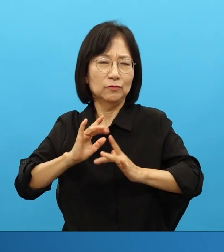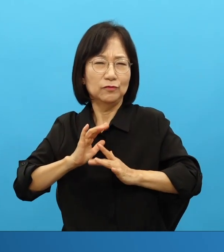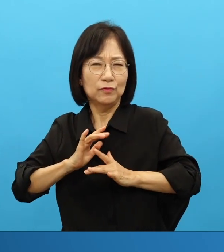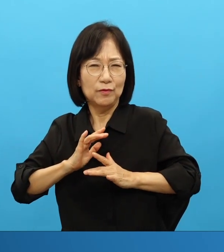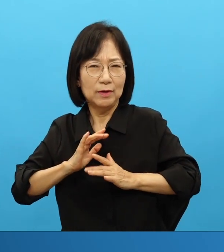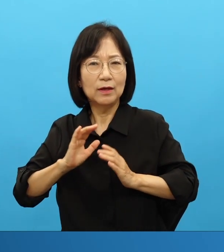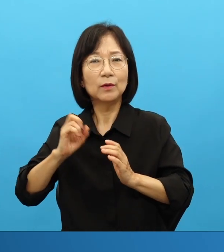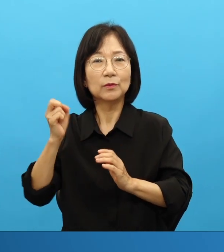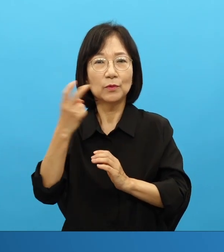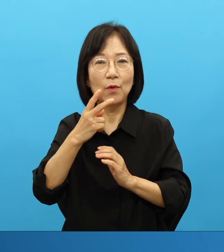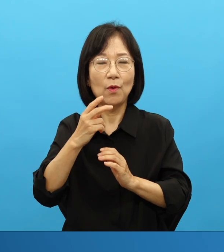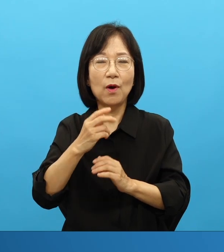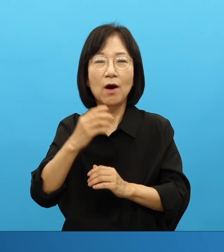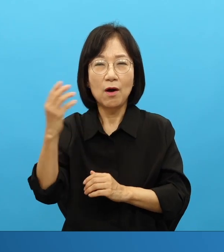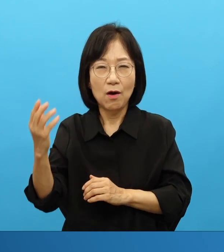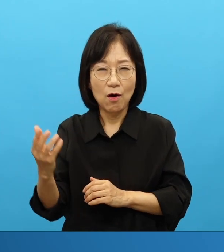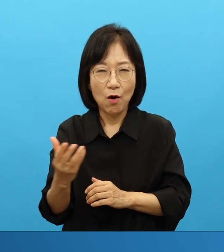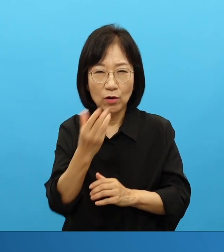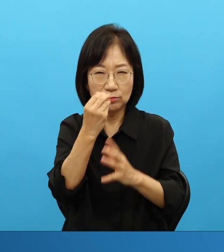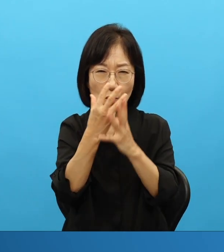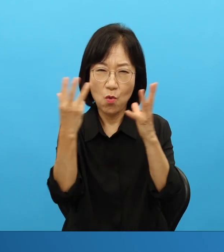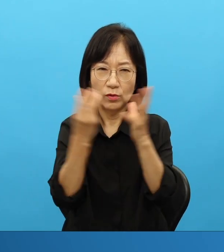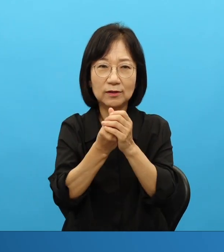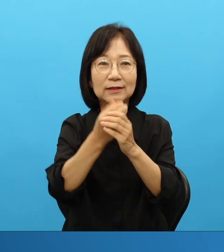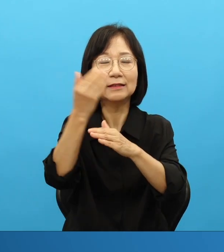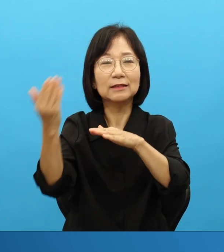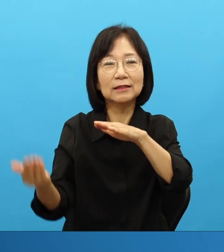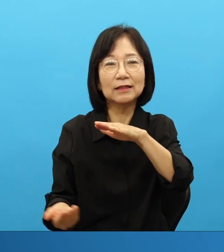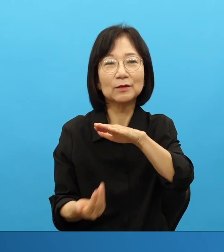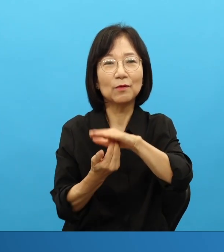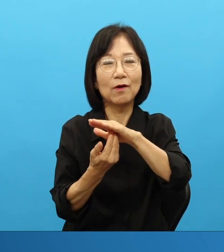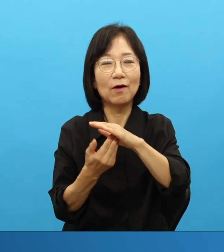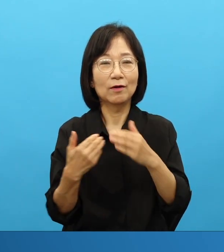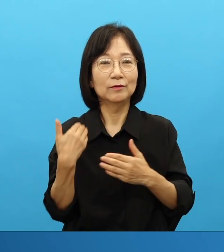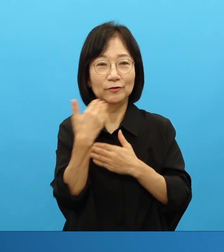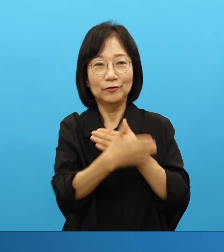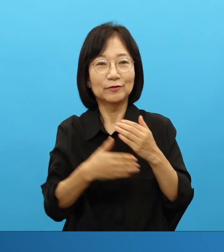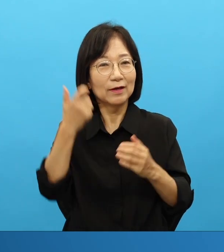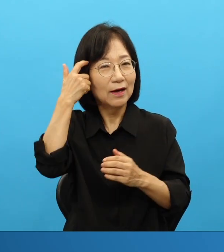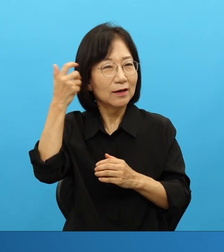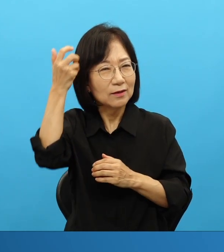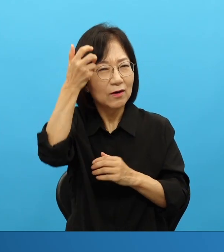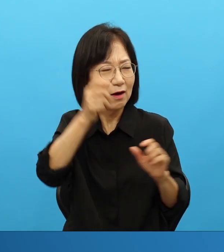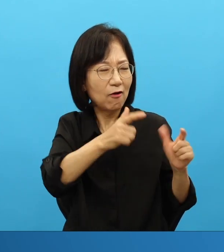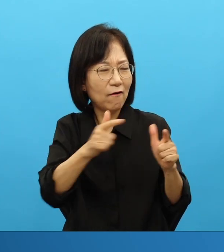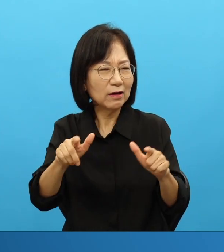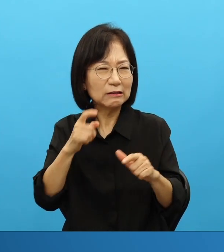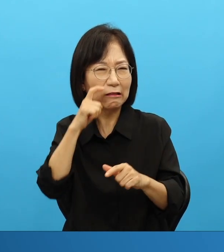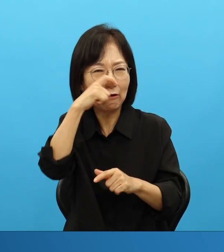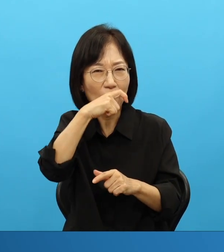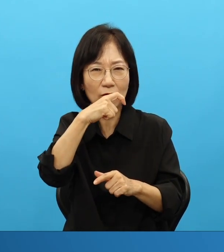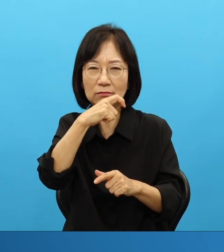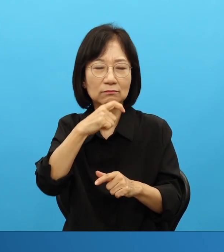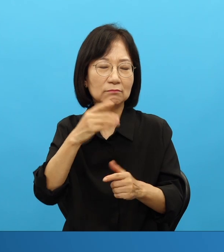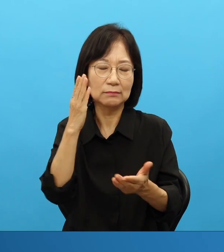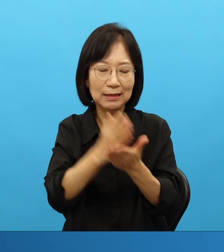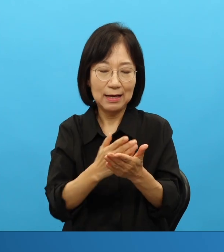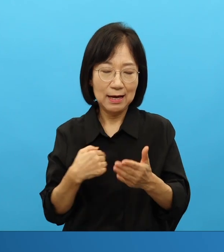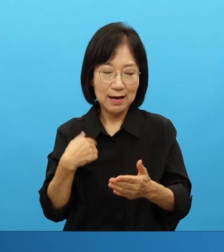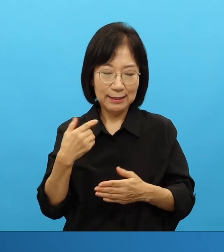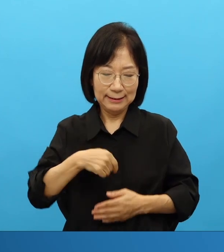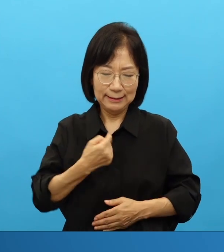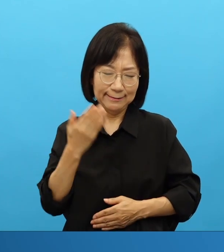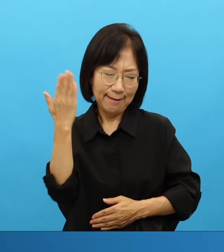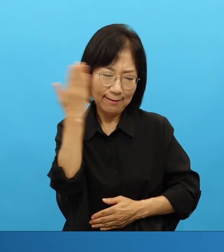하나님을 두려워하는 가운데서 거룩함을 온전히 이루어 육과 영의 온갖 더러운 것에서 자신을